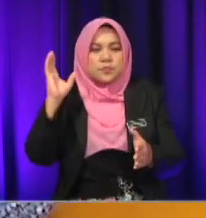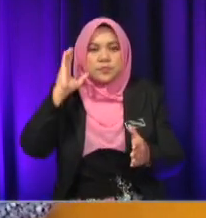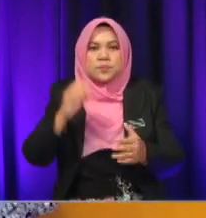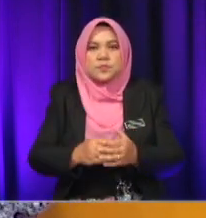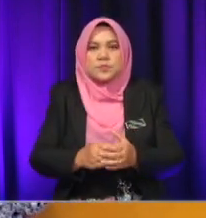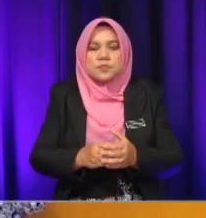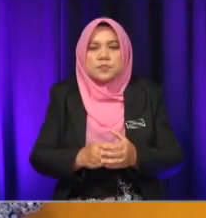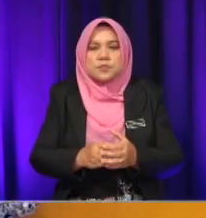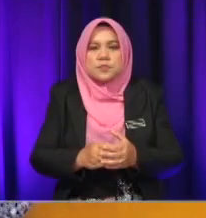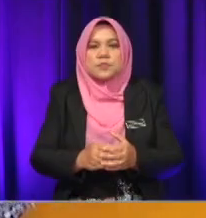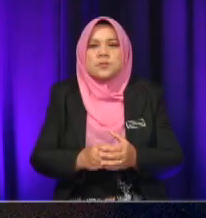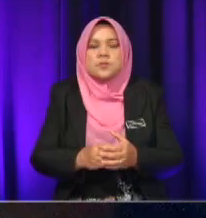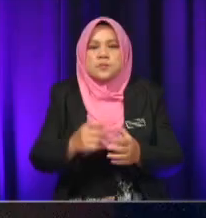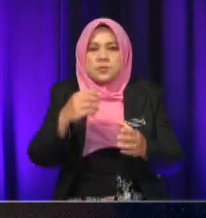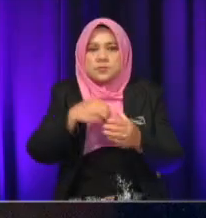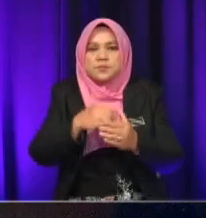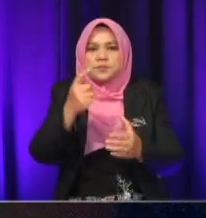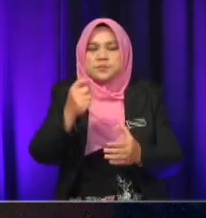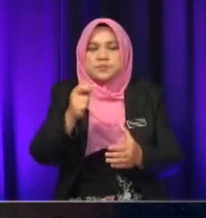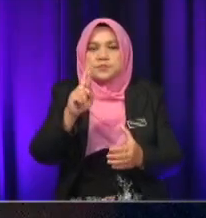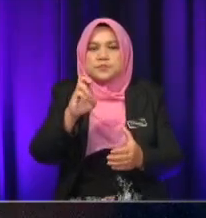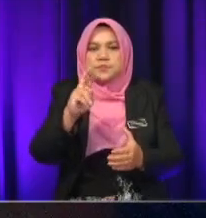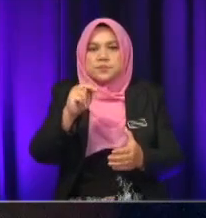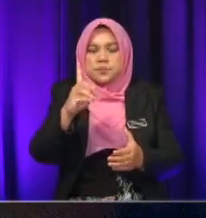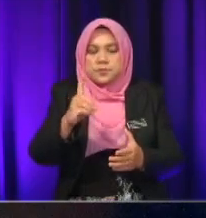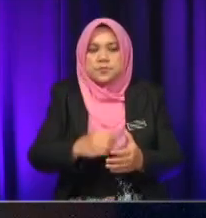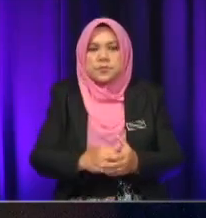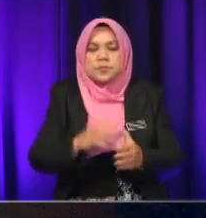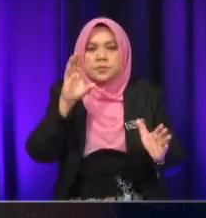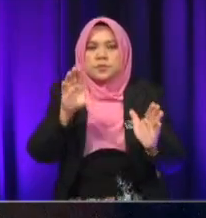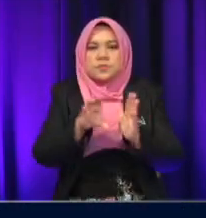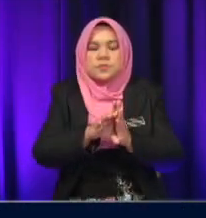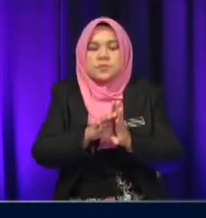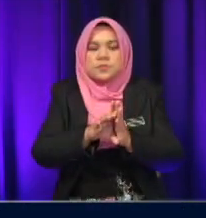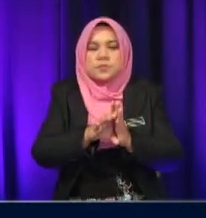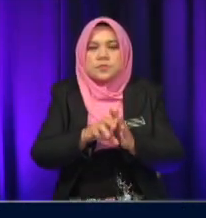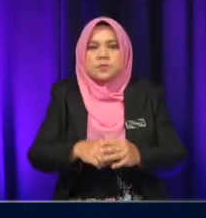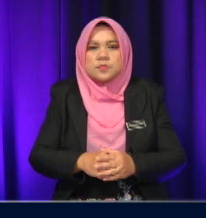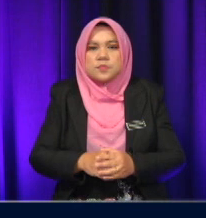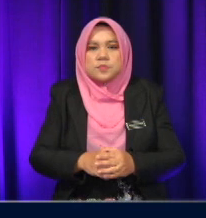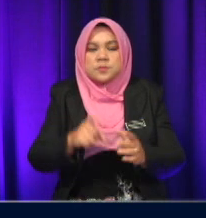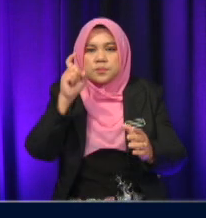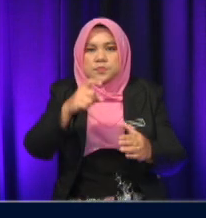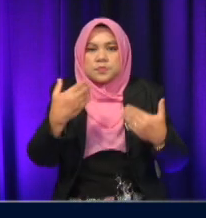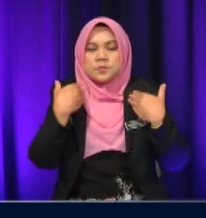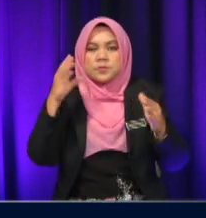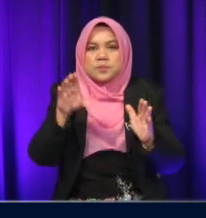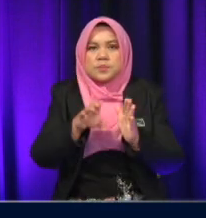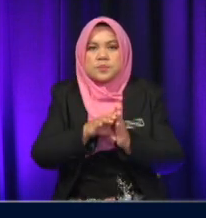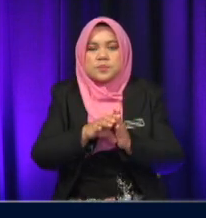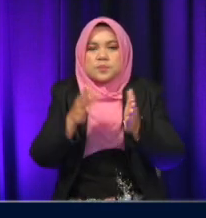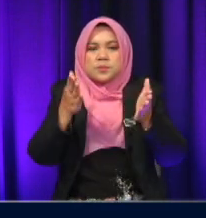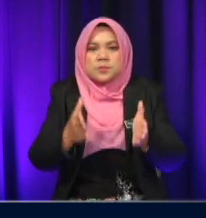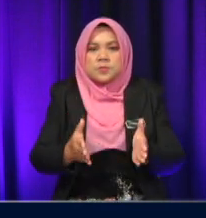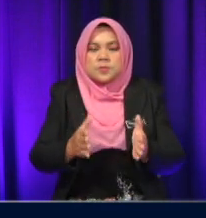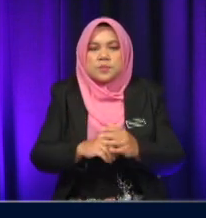itu in trend. Jadi seterusnya gambar pegun yang digunakan. Mestilah nak buat iklan tu kena ada gambar. Kalau tak ada gambar orang